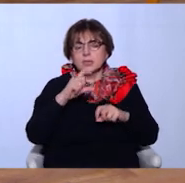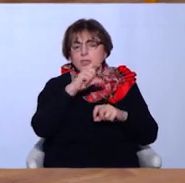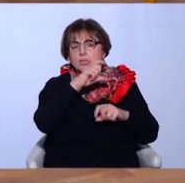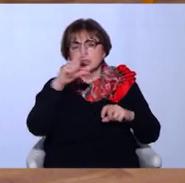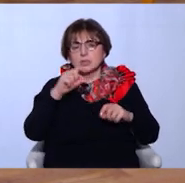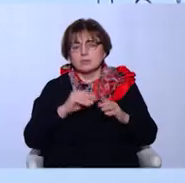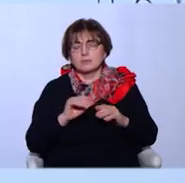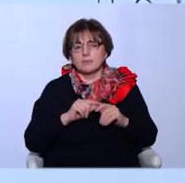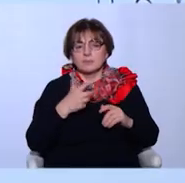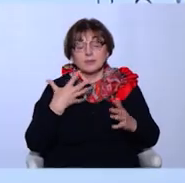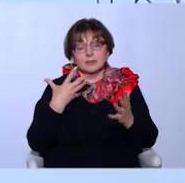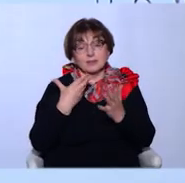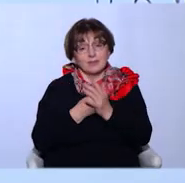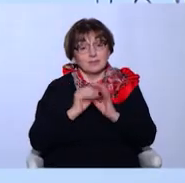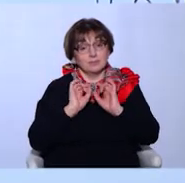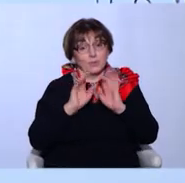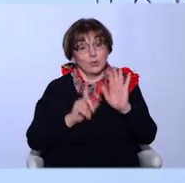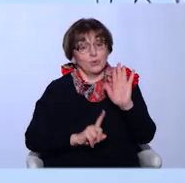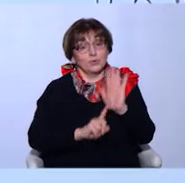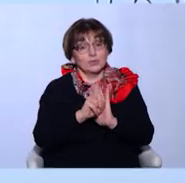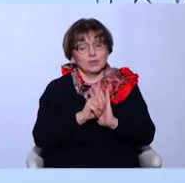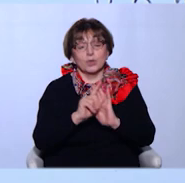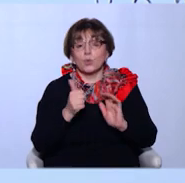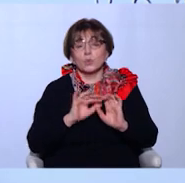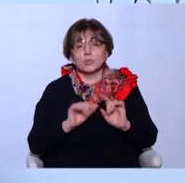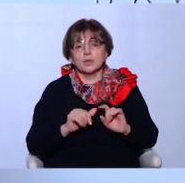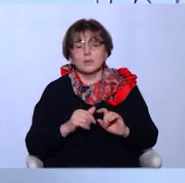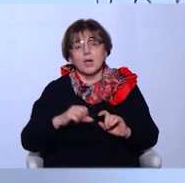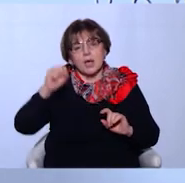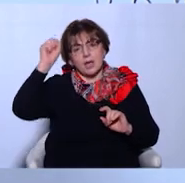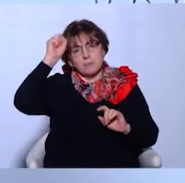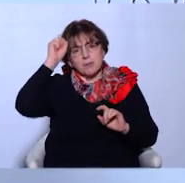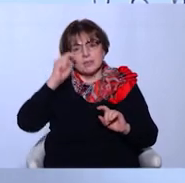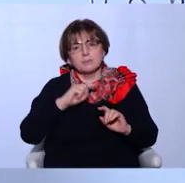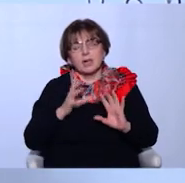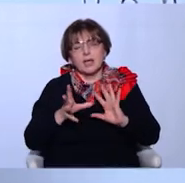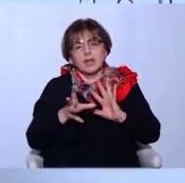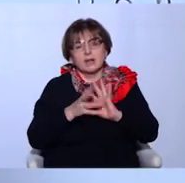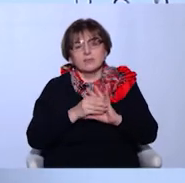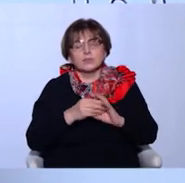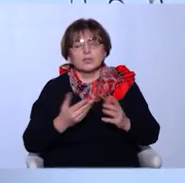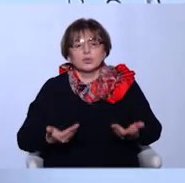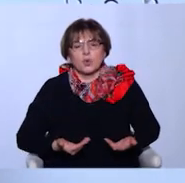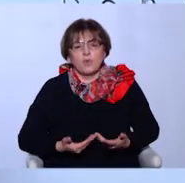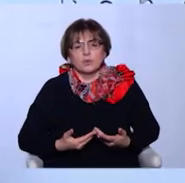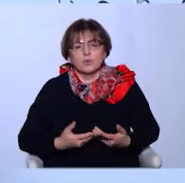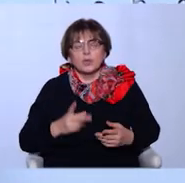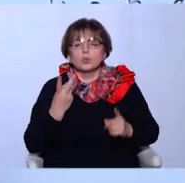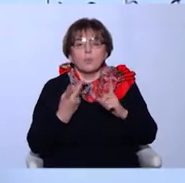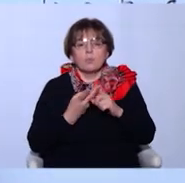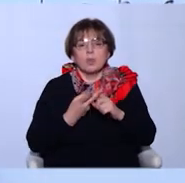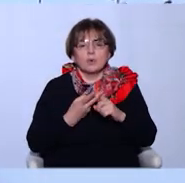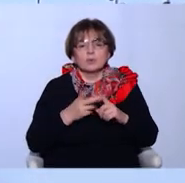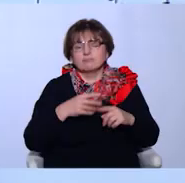გაუკეთებს თავის მონათხრობს და აი ასეთ რამეს ეტყვის: ღმერთმა ერთი ვითაცხოვნოს, თუ მეორე